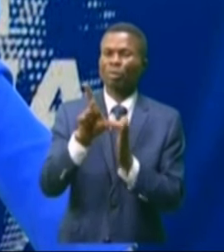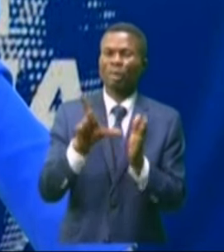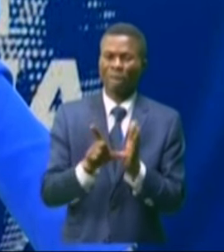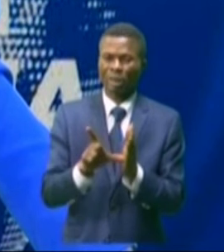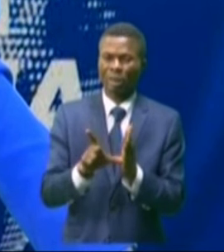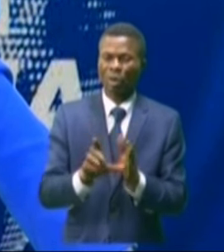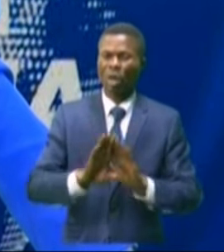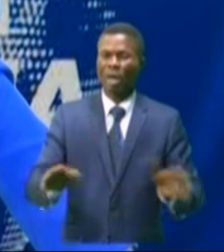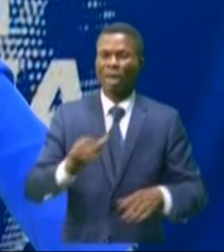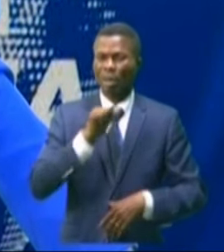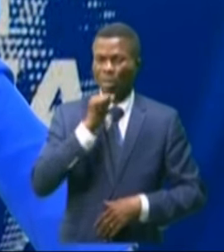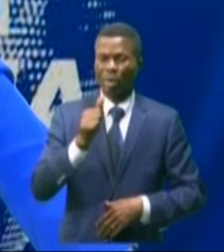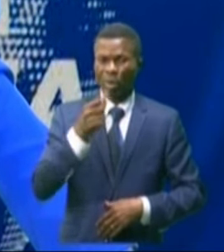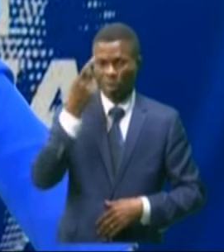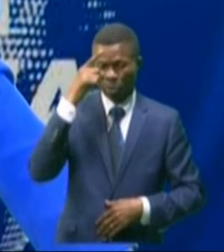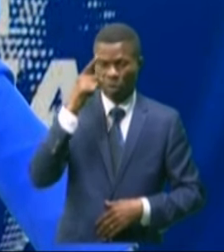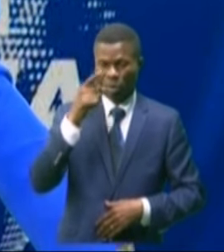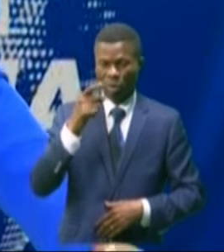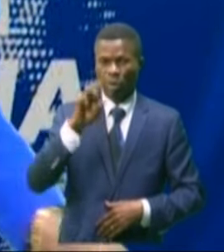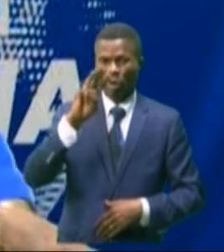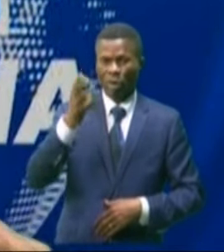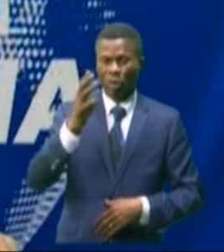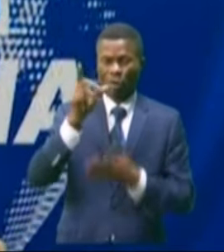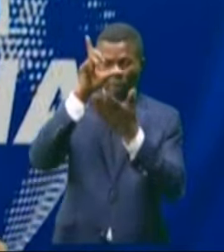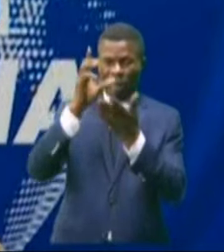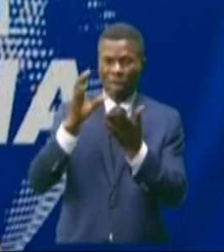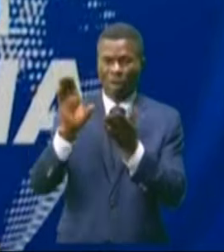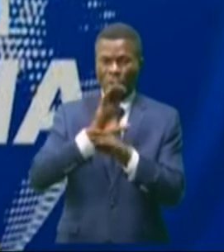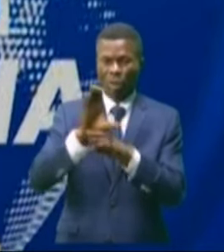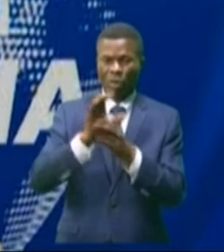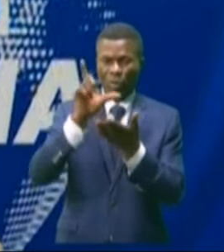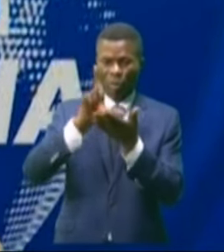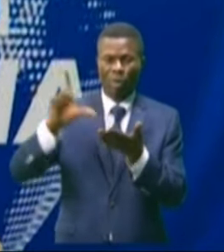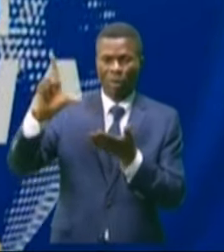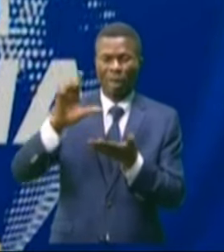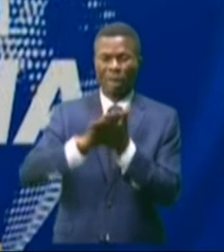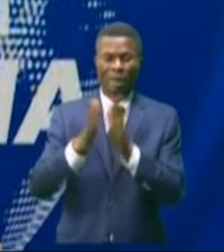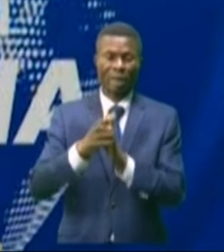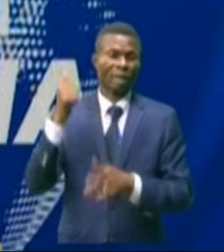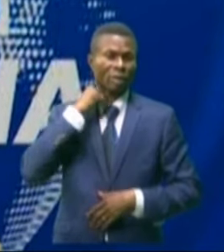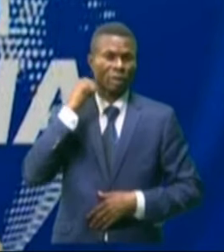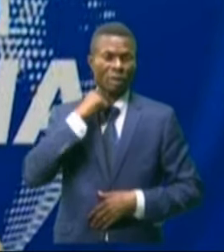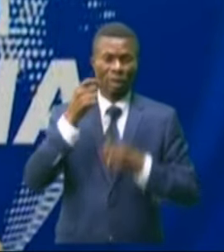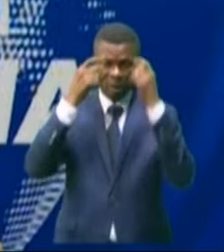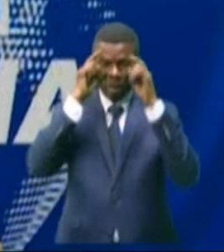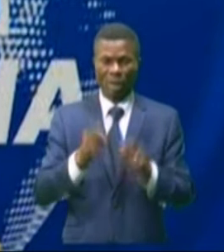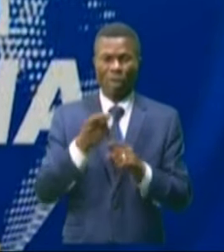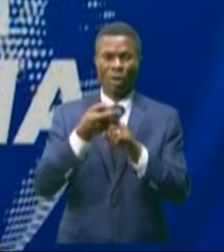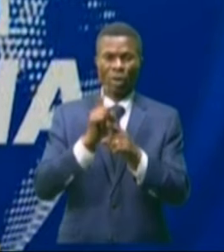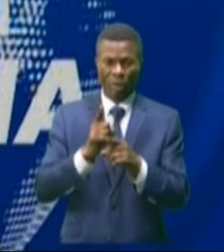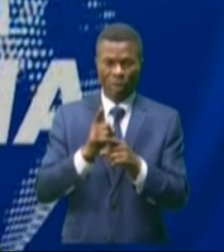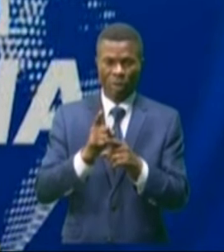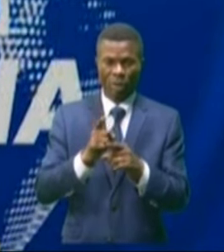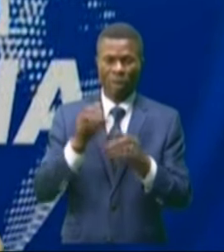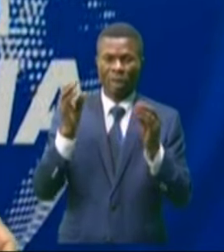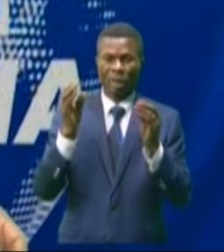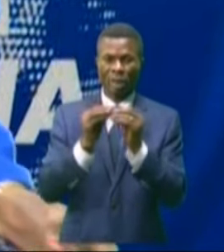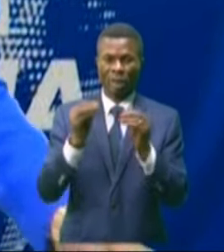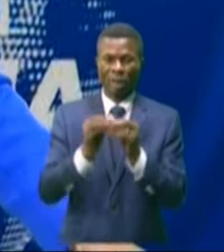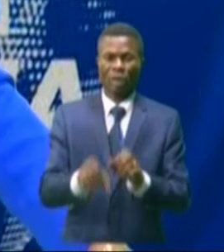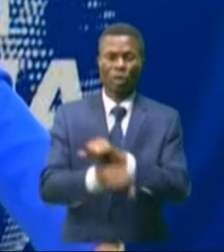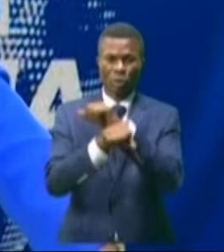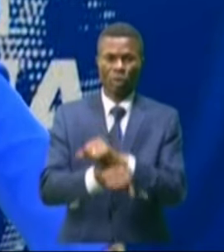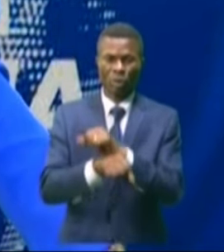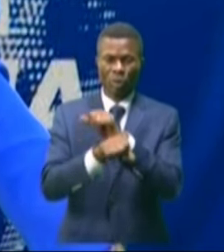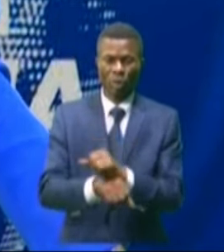de viabilité pour le troisième cycle de formation doctorale. La décision a été prise au cours de la réunion traditionnelle